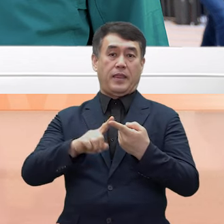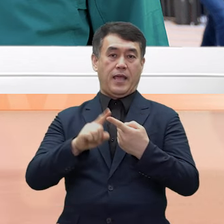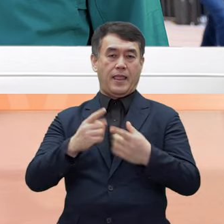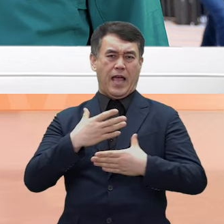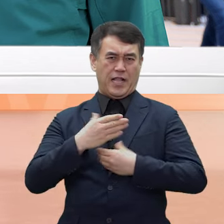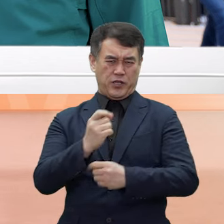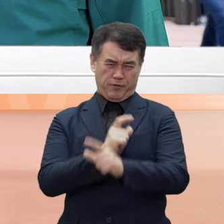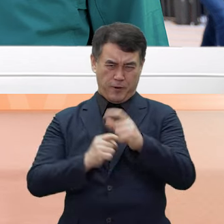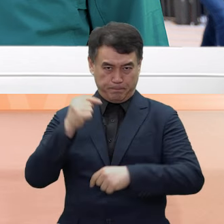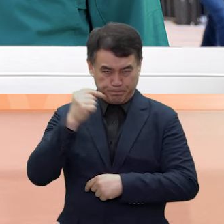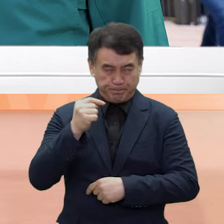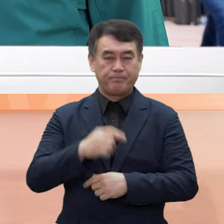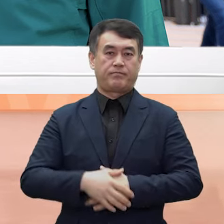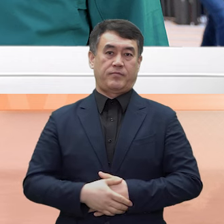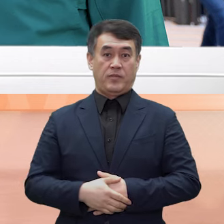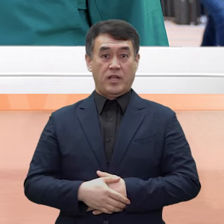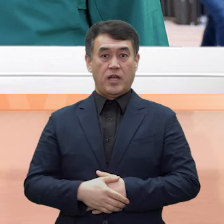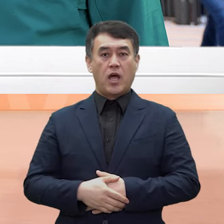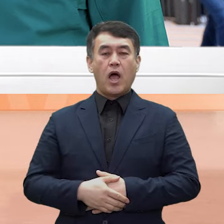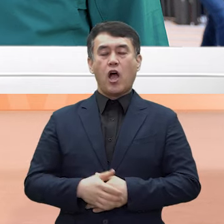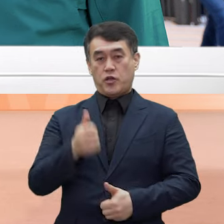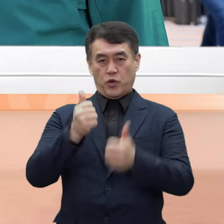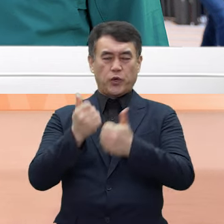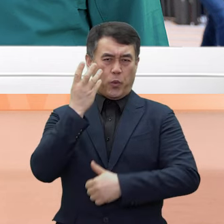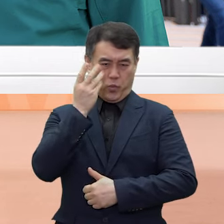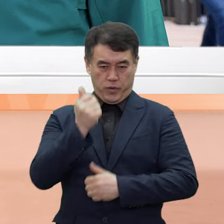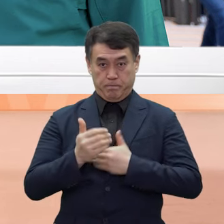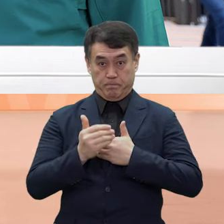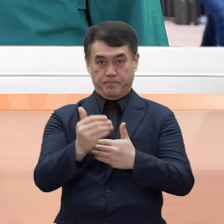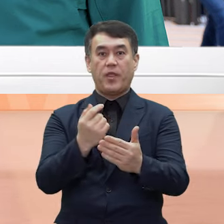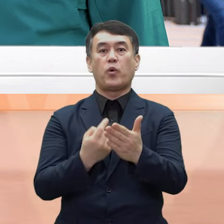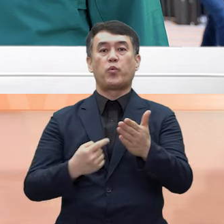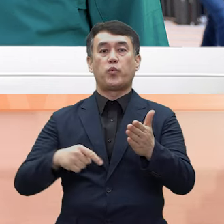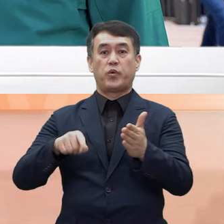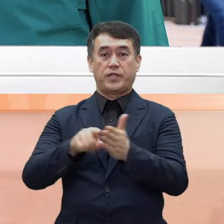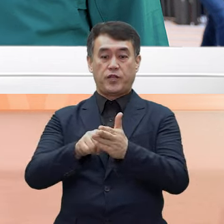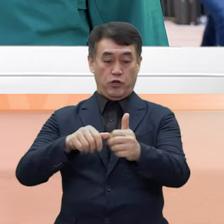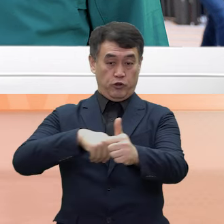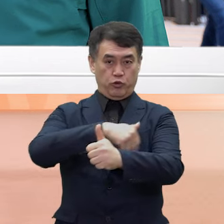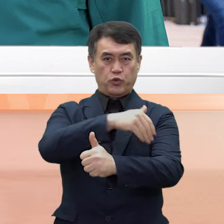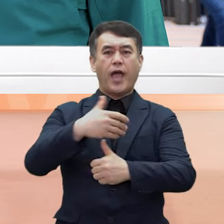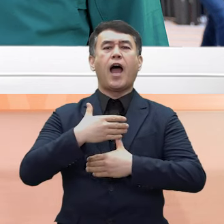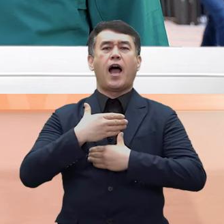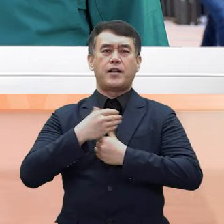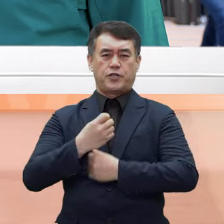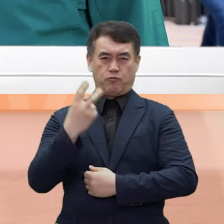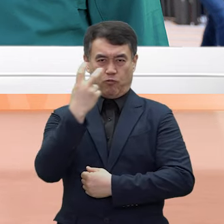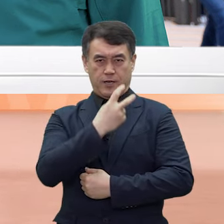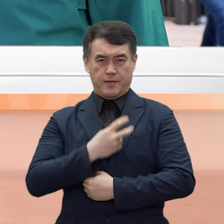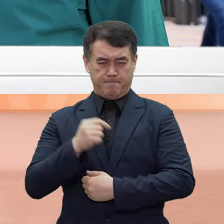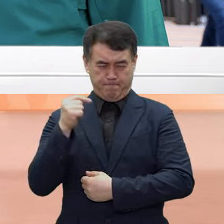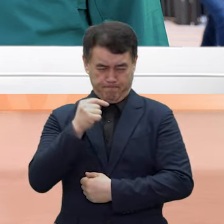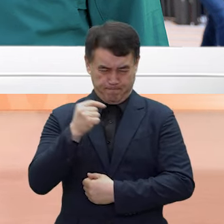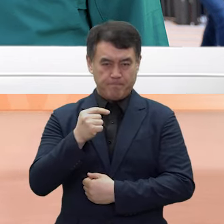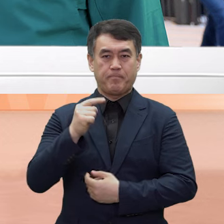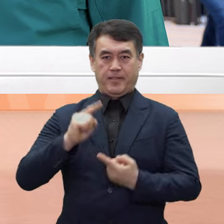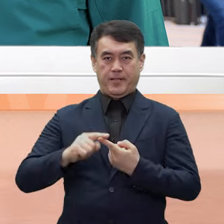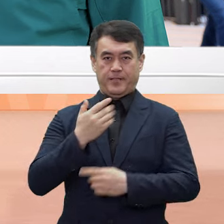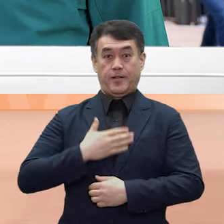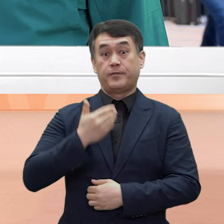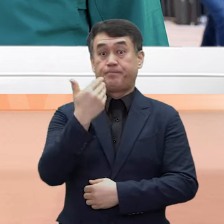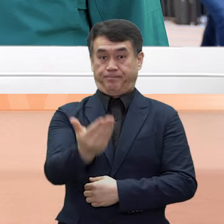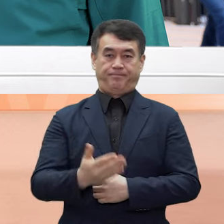강화했습니다 군은 경기가 원활하게 진행될 수 있도록 행사장 주변 안전 관리에 만전을 기했다고